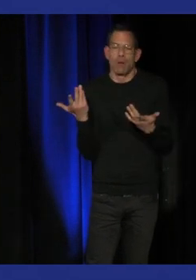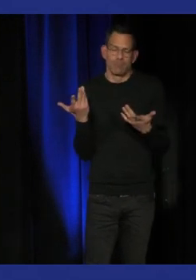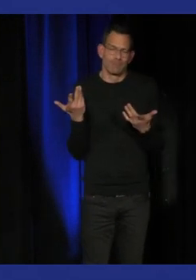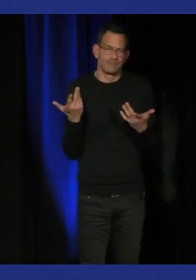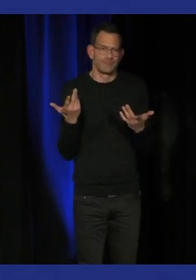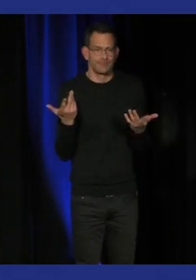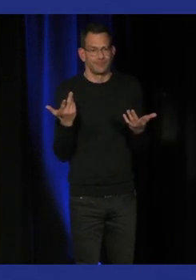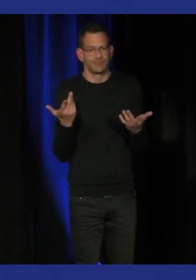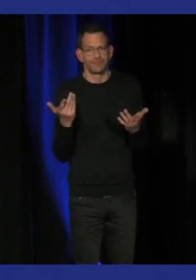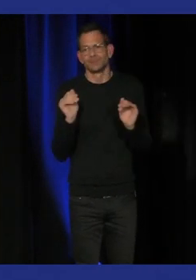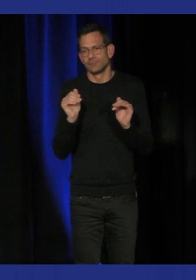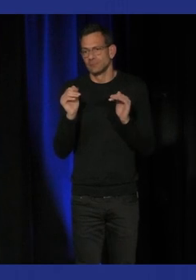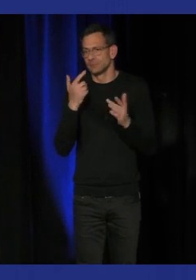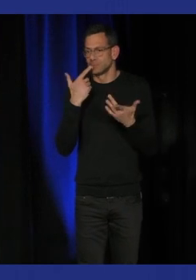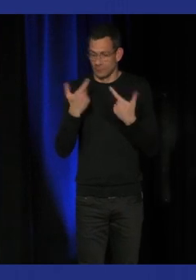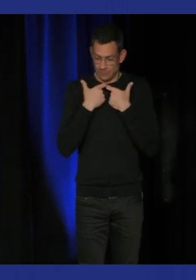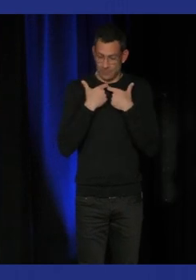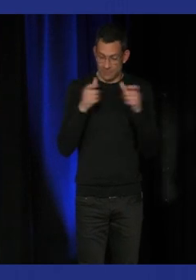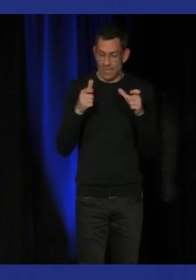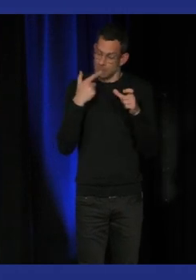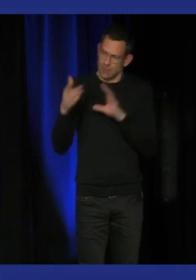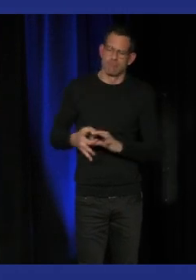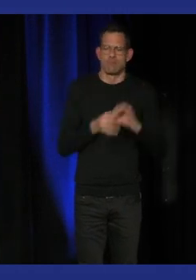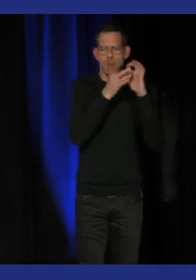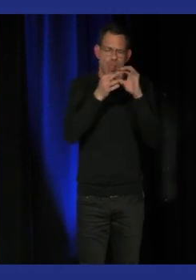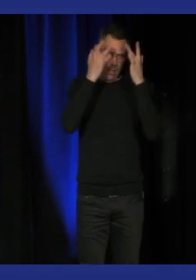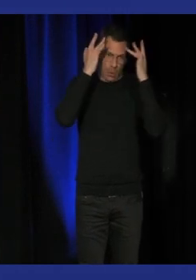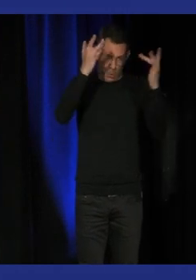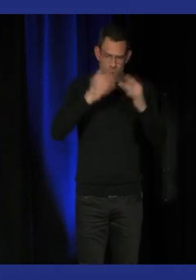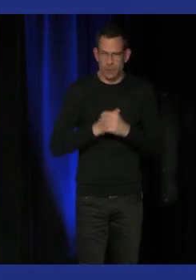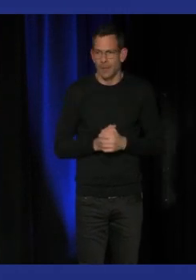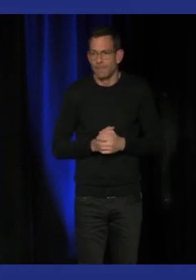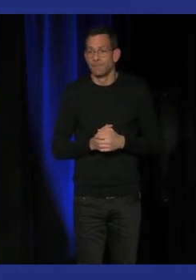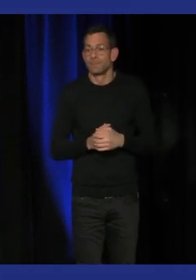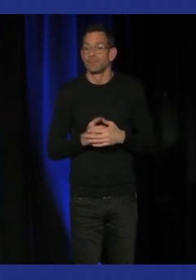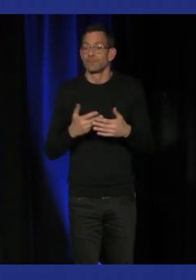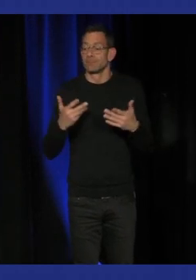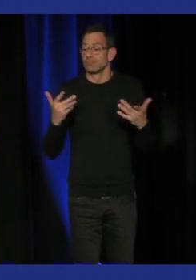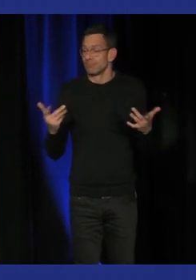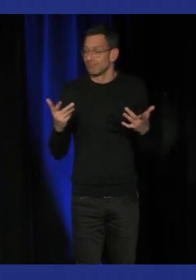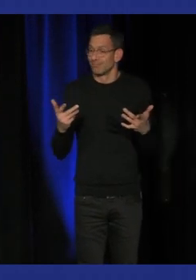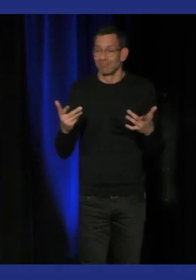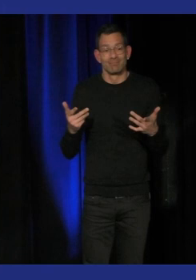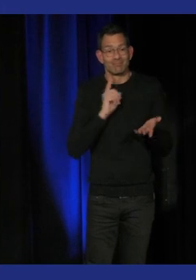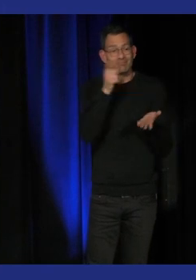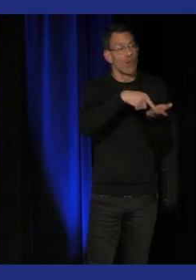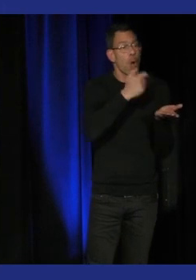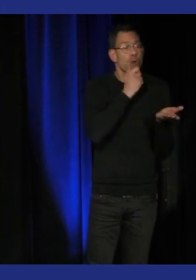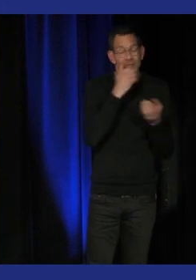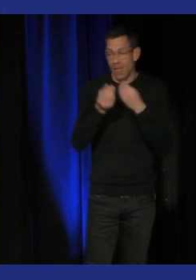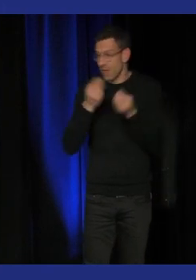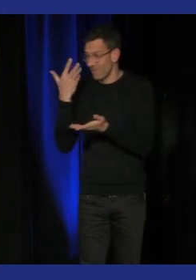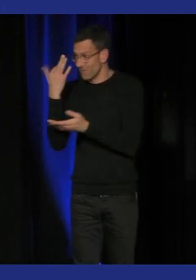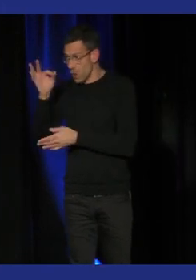que l'accessibilité, ça a une dimension culturelle énorme. On ne propose pas la même accessibilité en Angleterre ou en